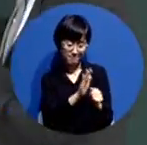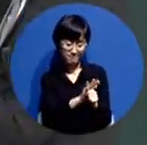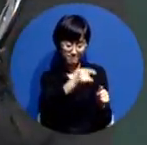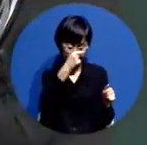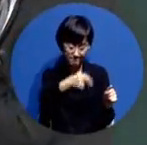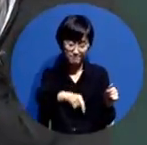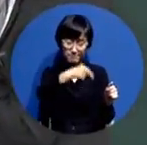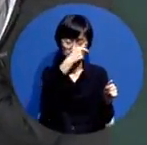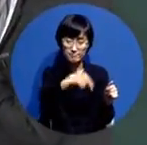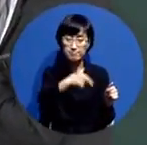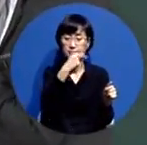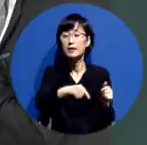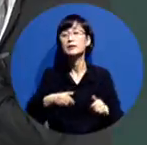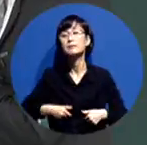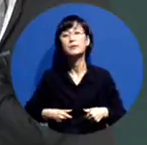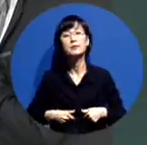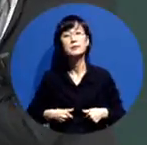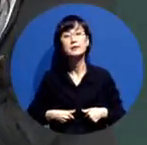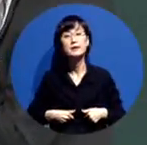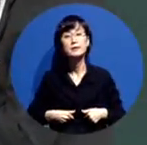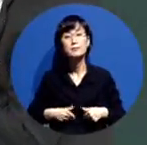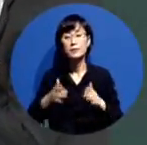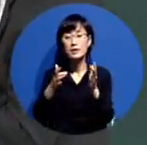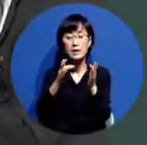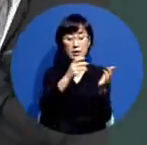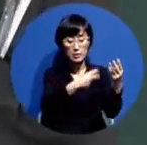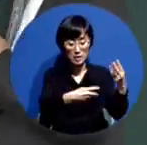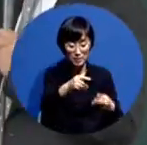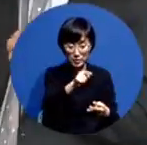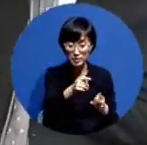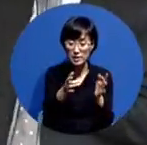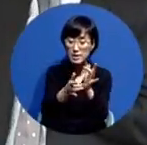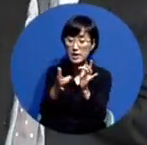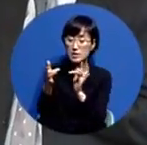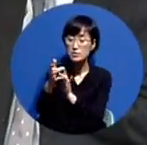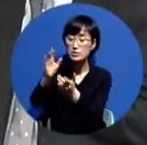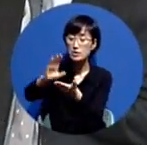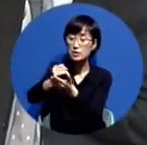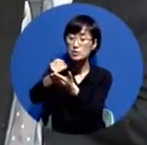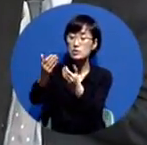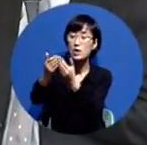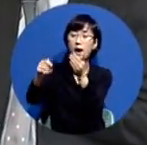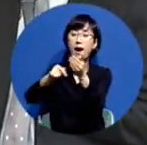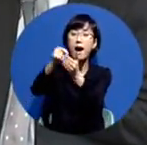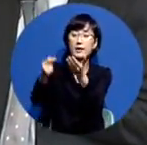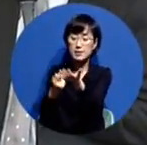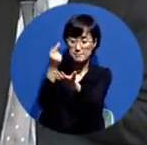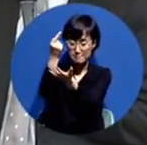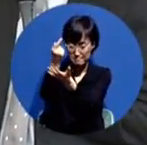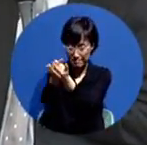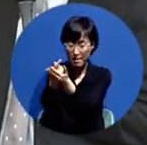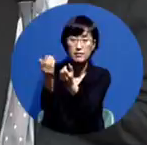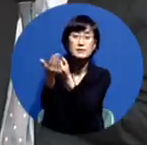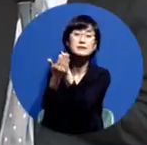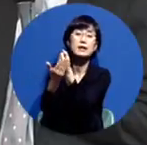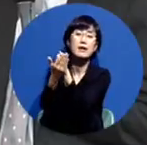렘넌트들을 예수 그리스도 안에 있는 은혜 속에서 강한 렘넌트로 만들어야 된다. 我们要让我们的 remnant